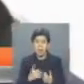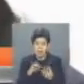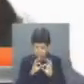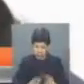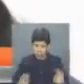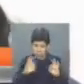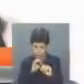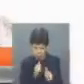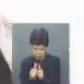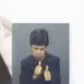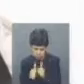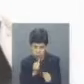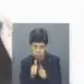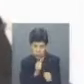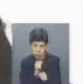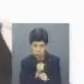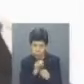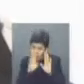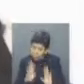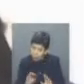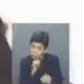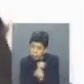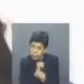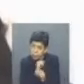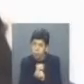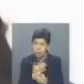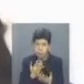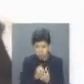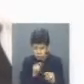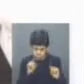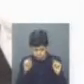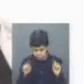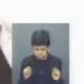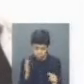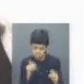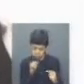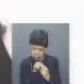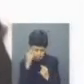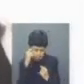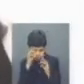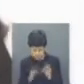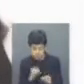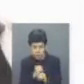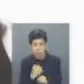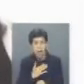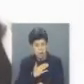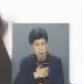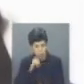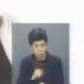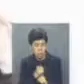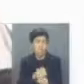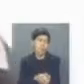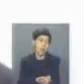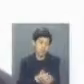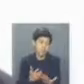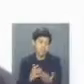เริ่มแต่งรูปแบบของงานเพื่อลดสเกลสัดส่วนมันให้ได้ตามที่เราต้องการแต่ว่าเราต้องงานจะช้าแล้ววันนี้